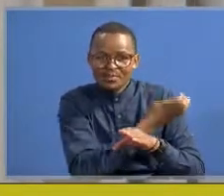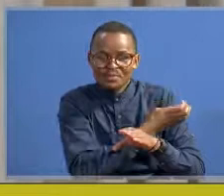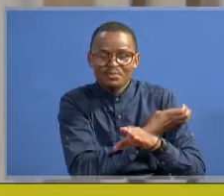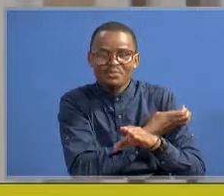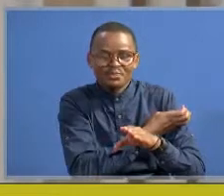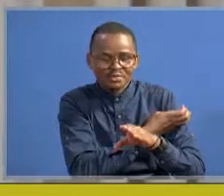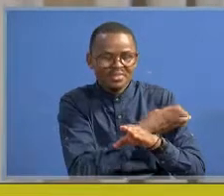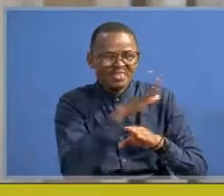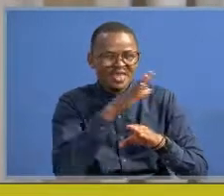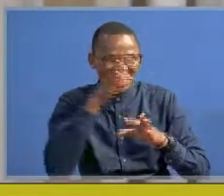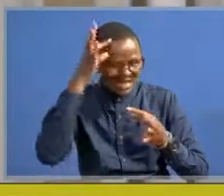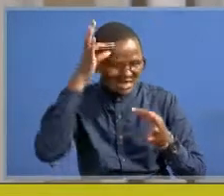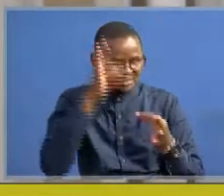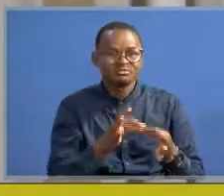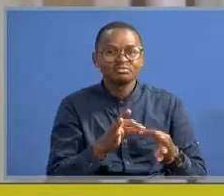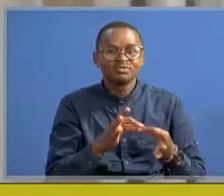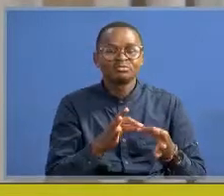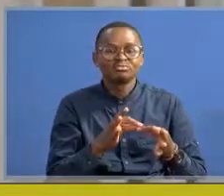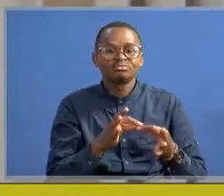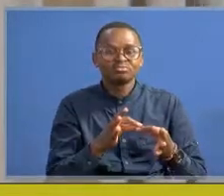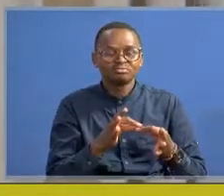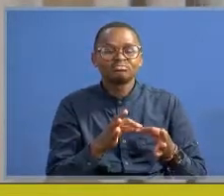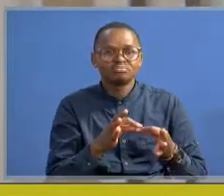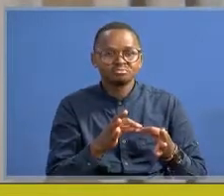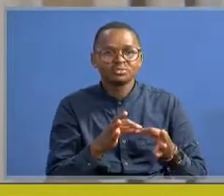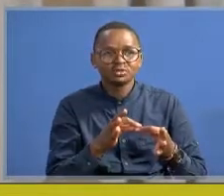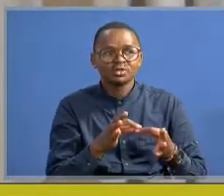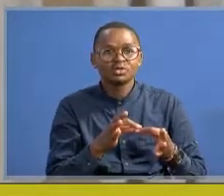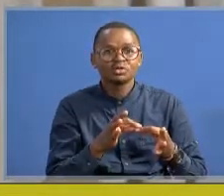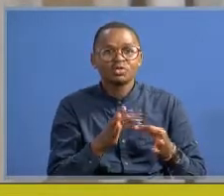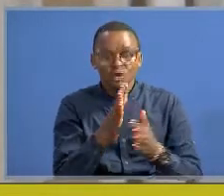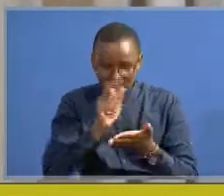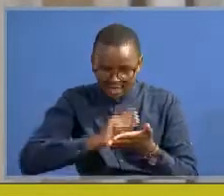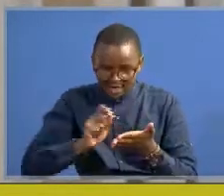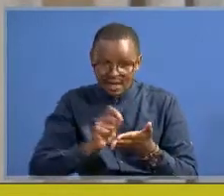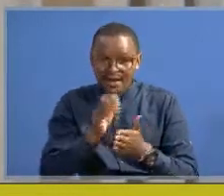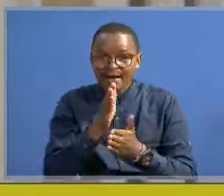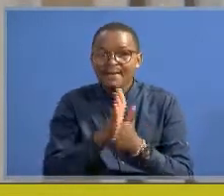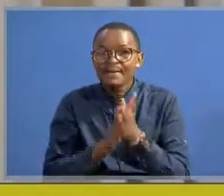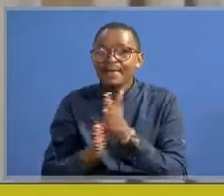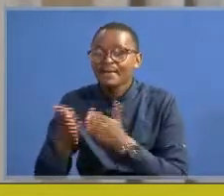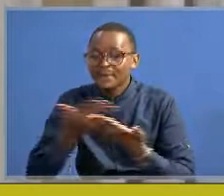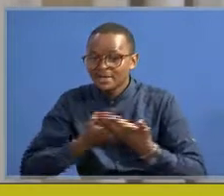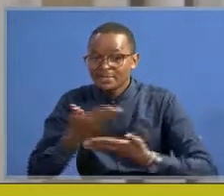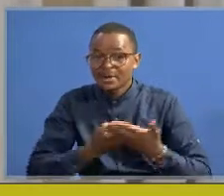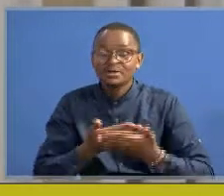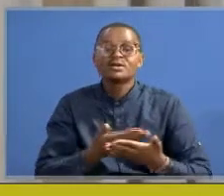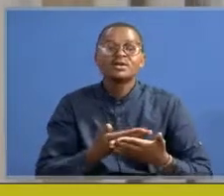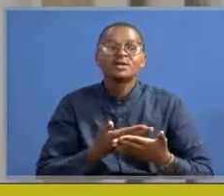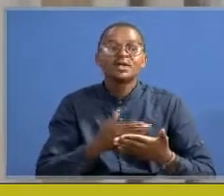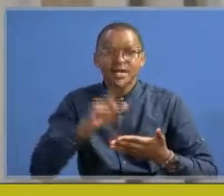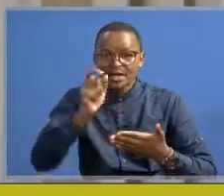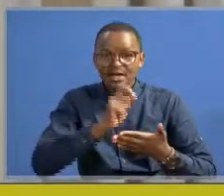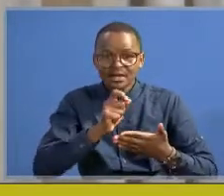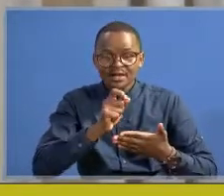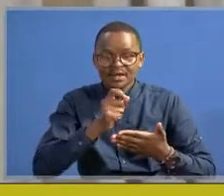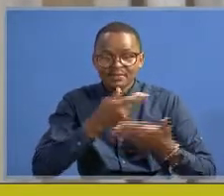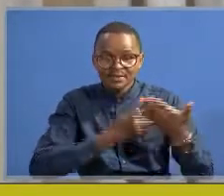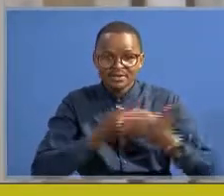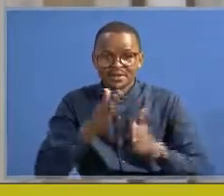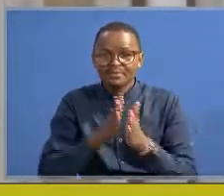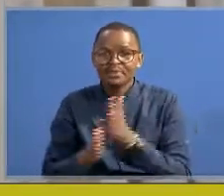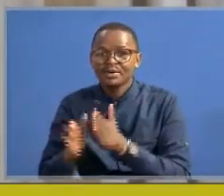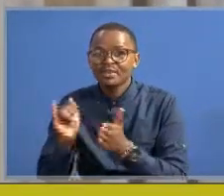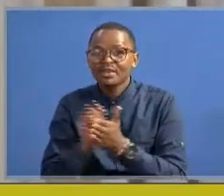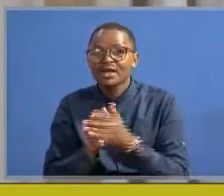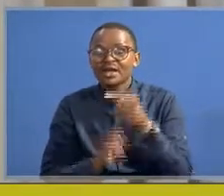resilience, their determination to write a business plan. And not just write a business plan that